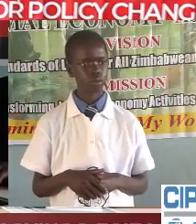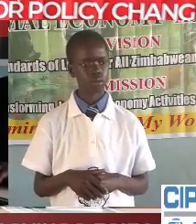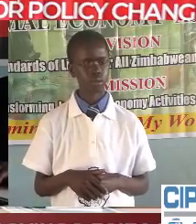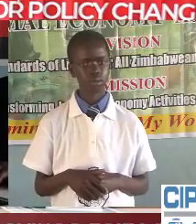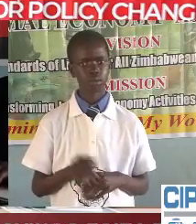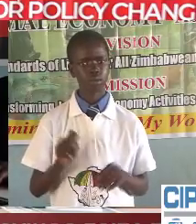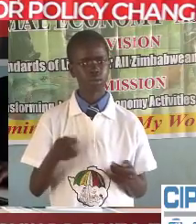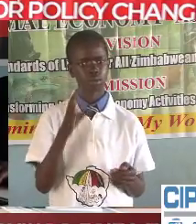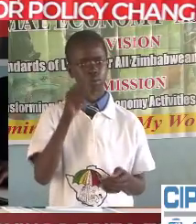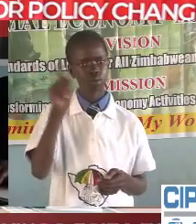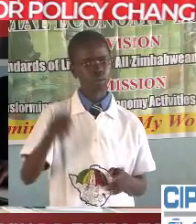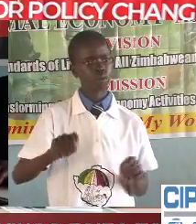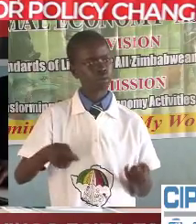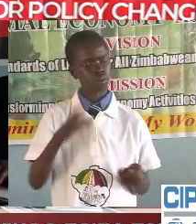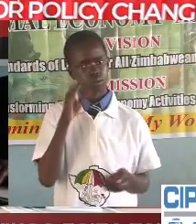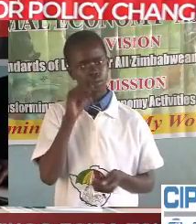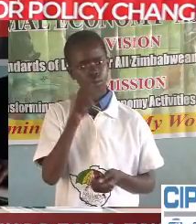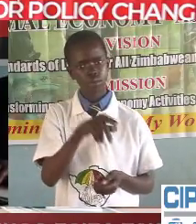ndadzoka zvekare.